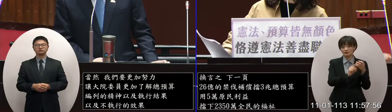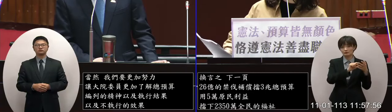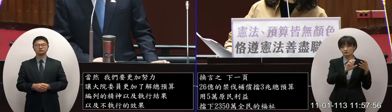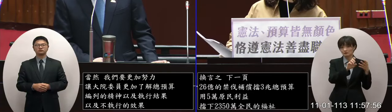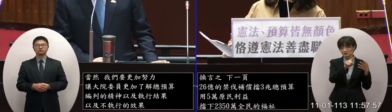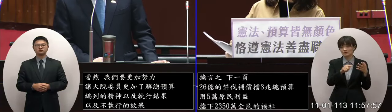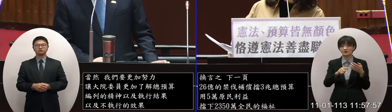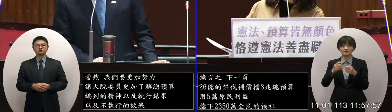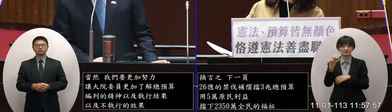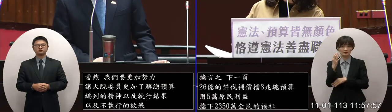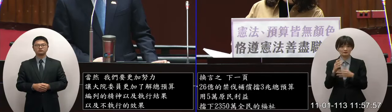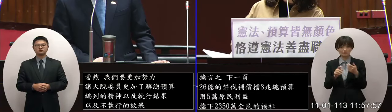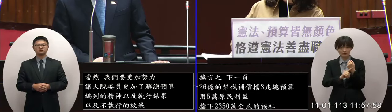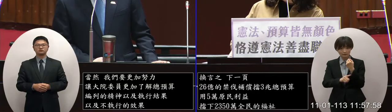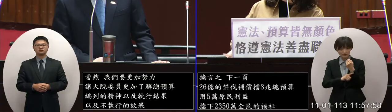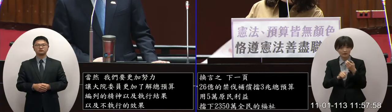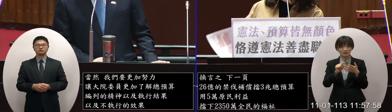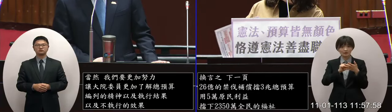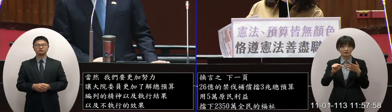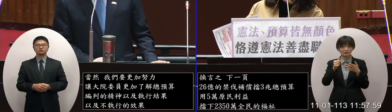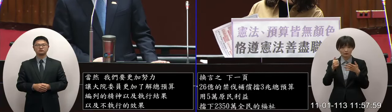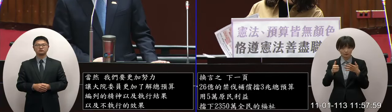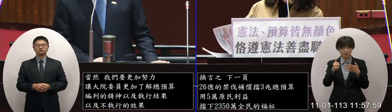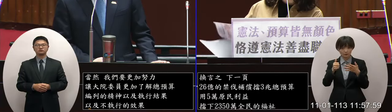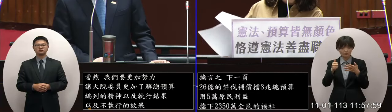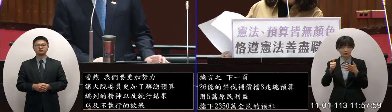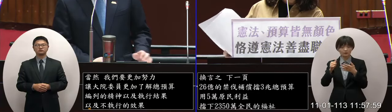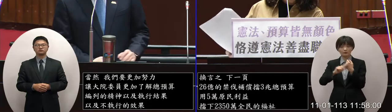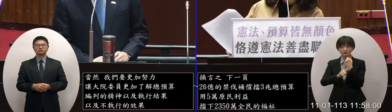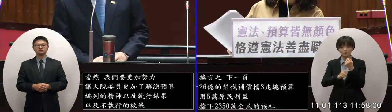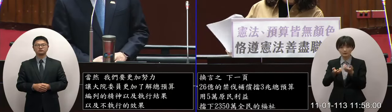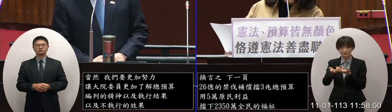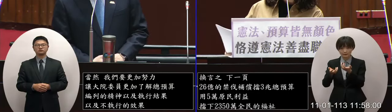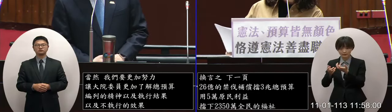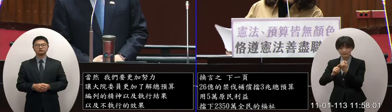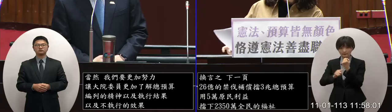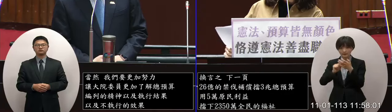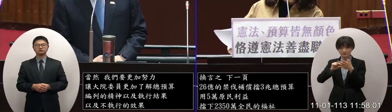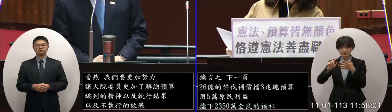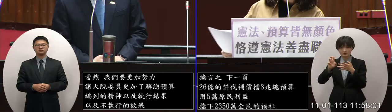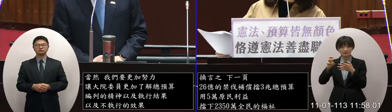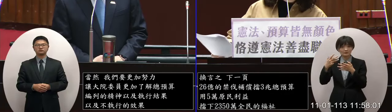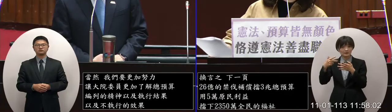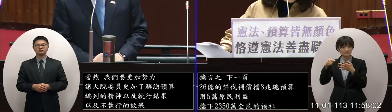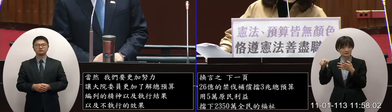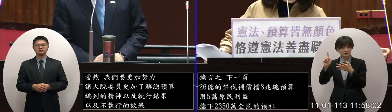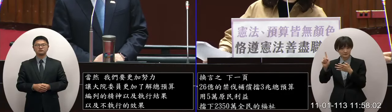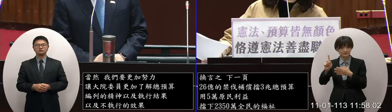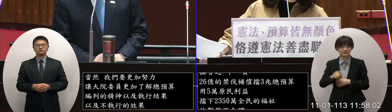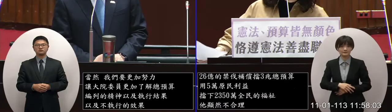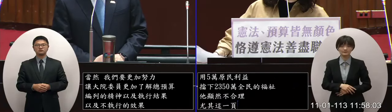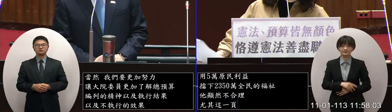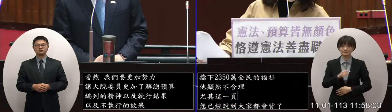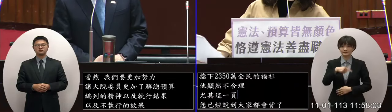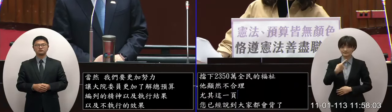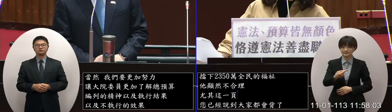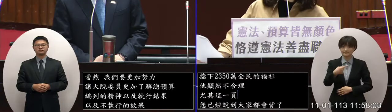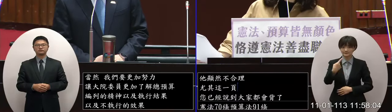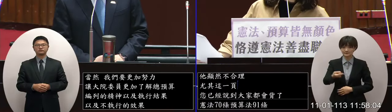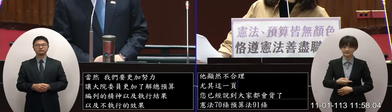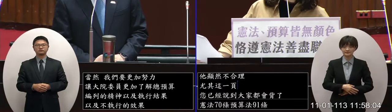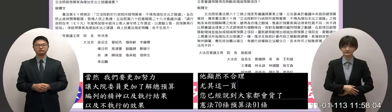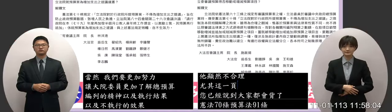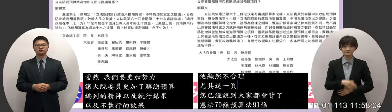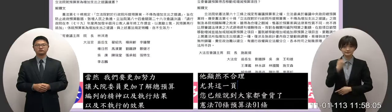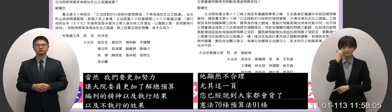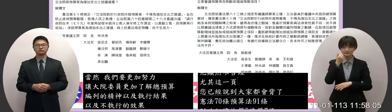5条、7条，还有财政收支划分法38条。来，下一页，下一页。不